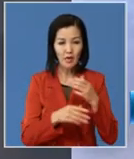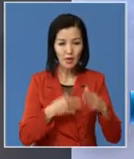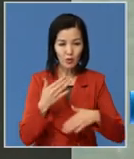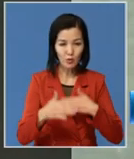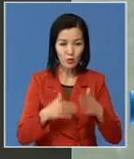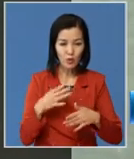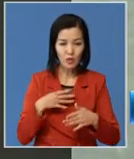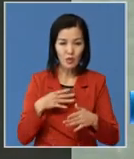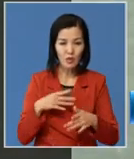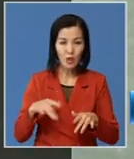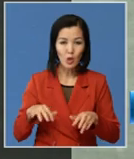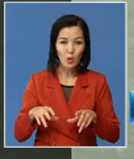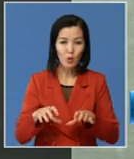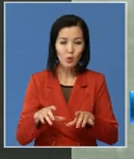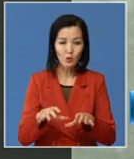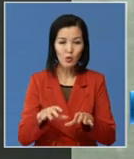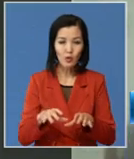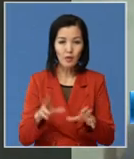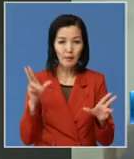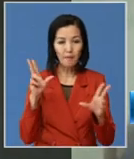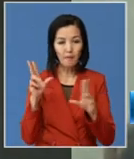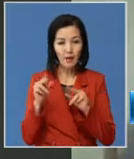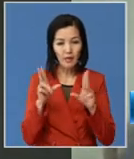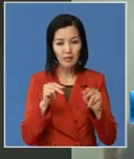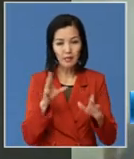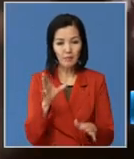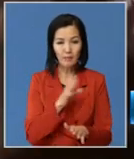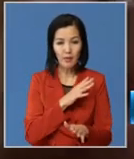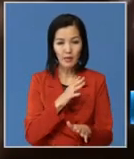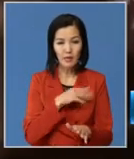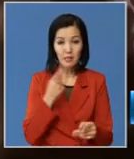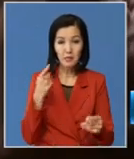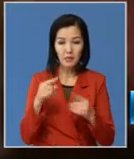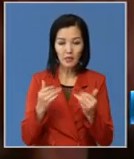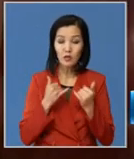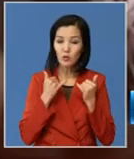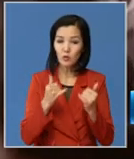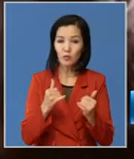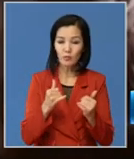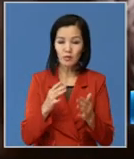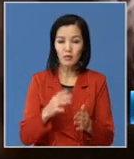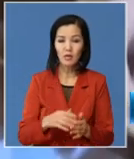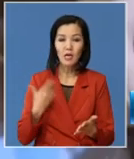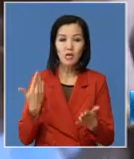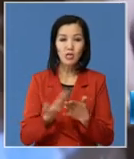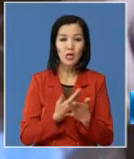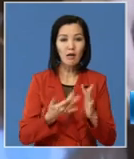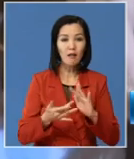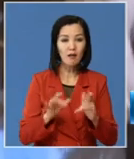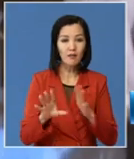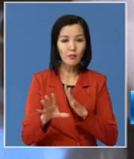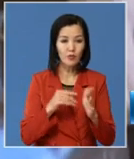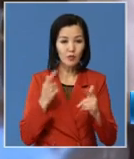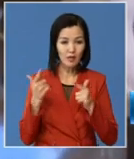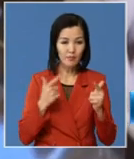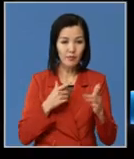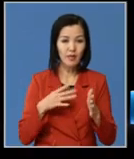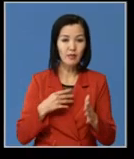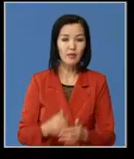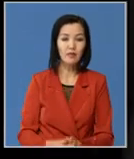қосты. Алматы облысындағы соңғы жаңалықтарды басты арна арқылы елге хабарлап отырды. Бір жылдары Жетісу арнасын